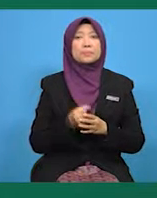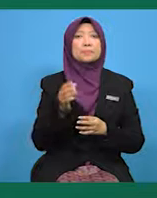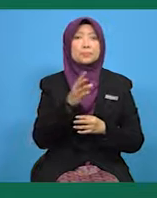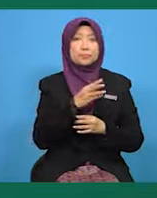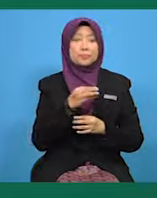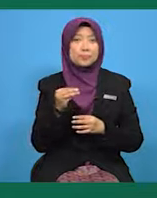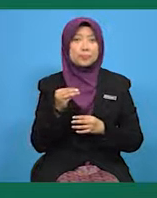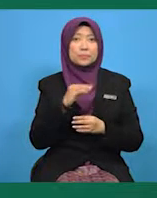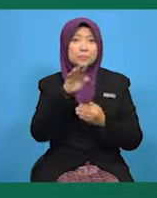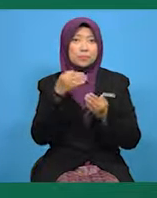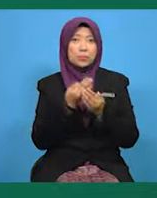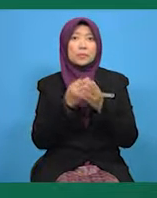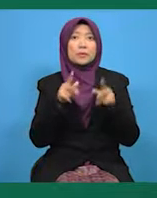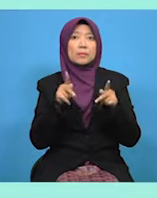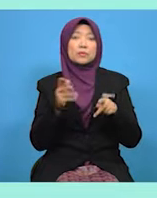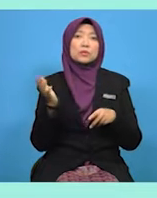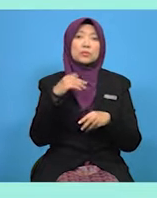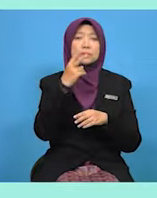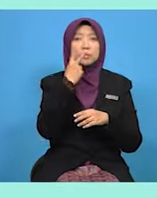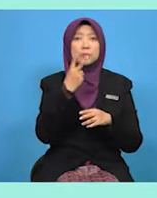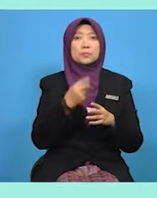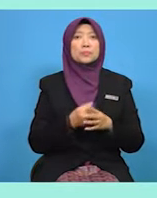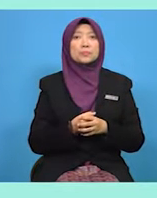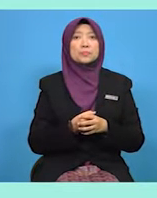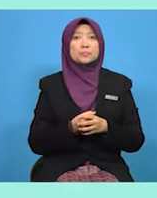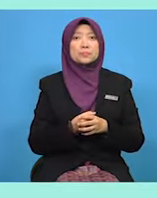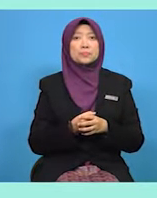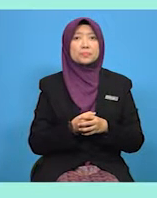Baiklah pelajar-pelajar, jom kita lihat.